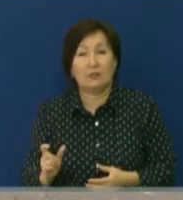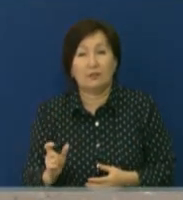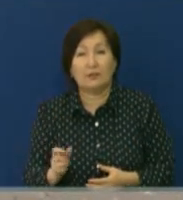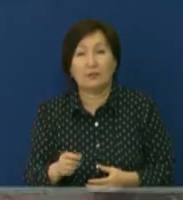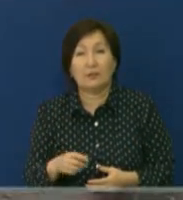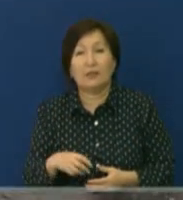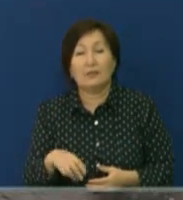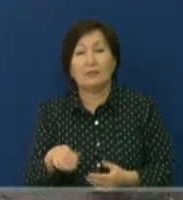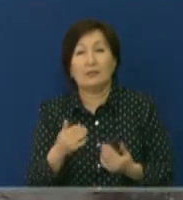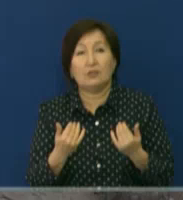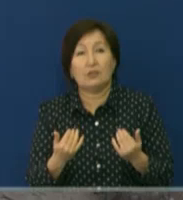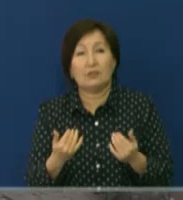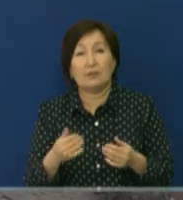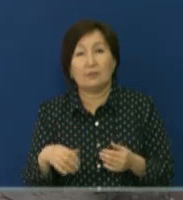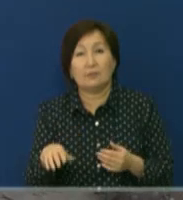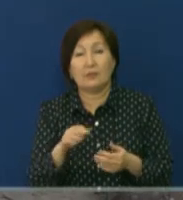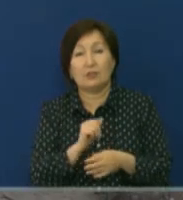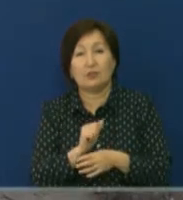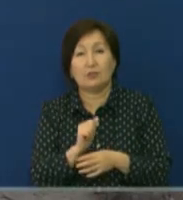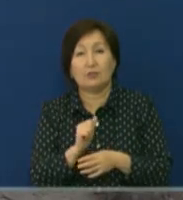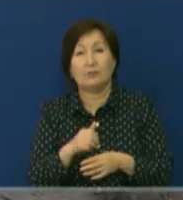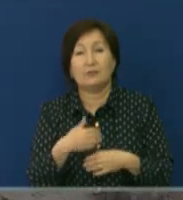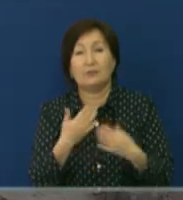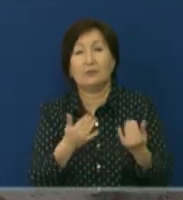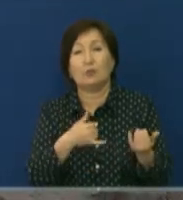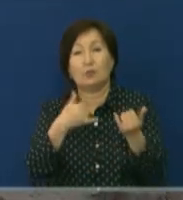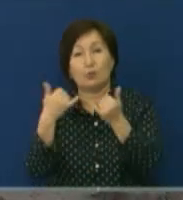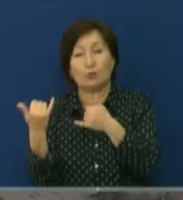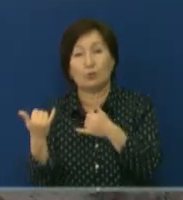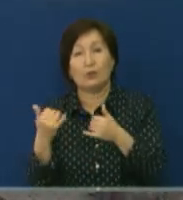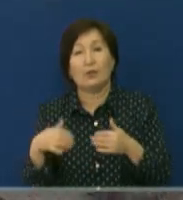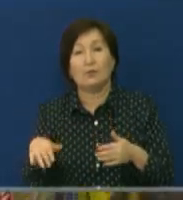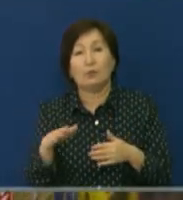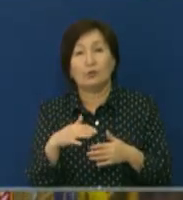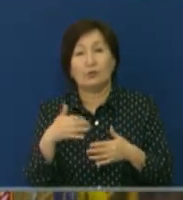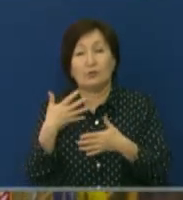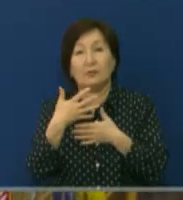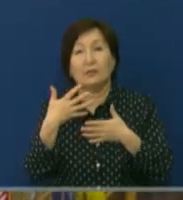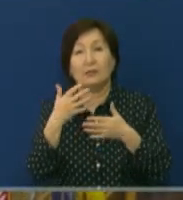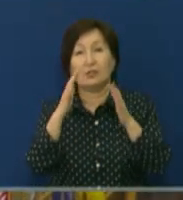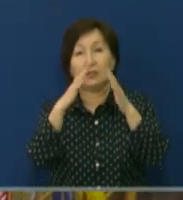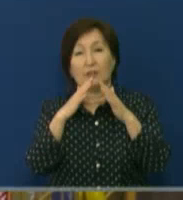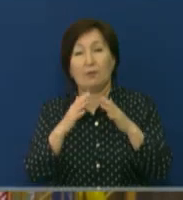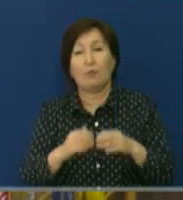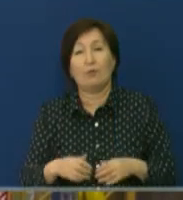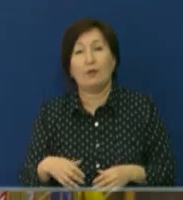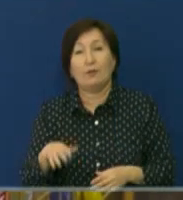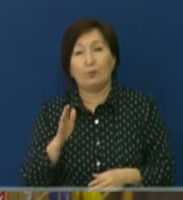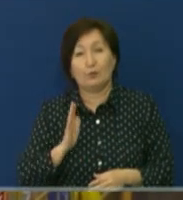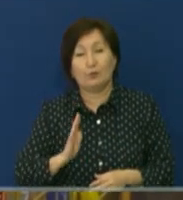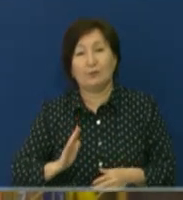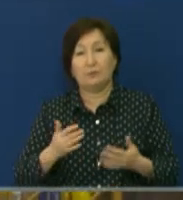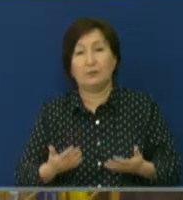вышеназванные адреса предоставляет свои услуги большей части многоэтажных домов города семей пользуюсь терпением жителей